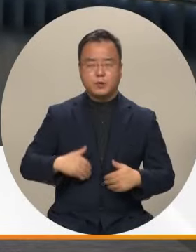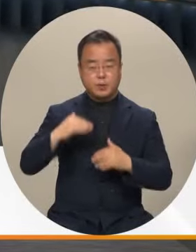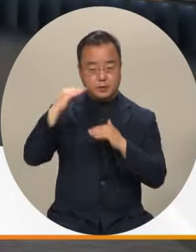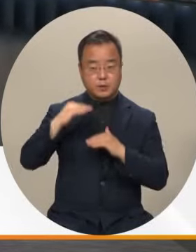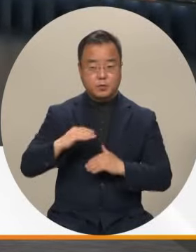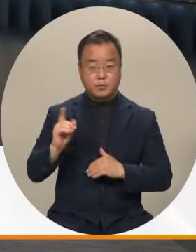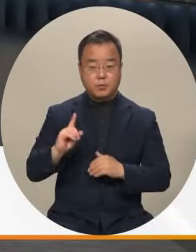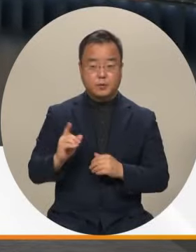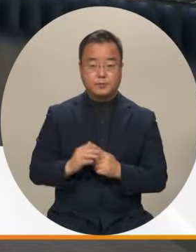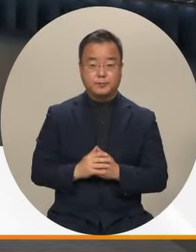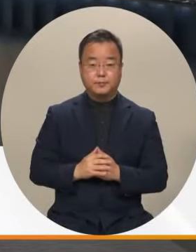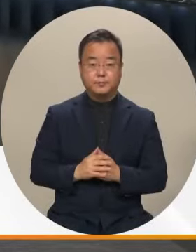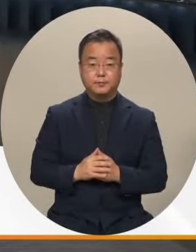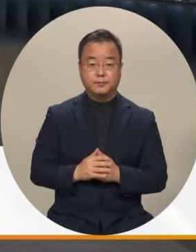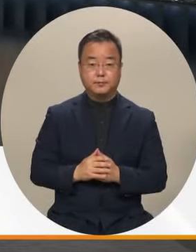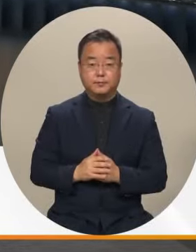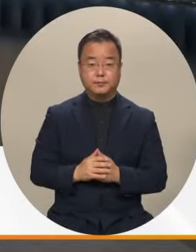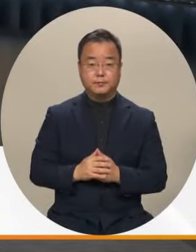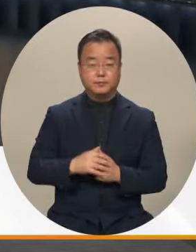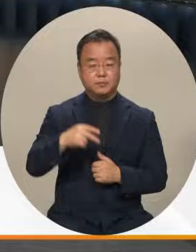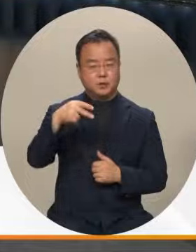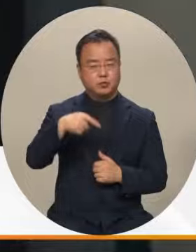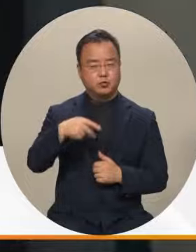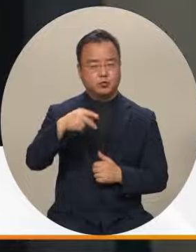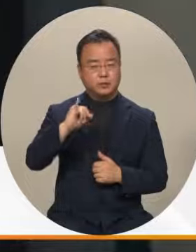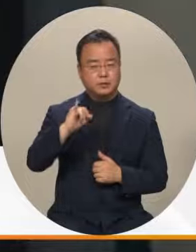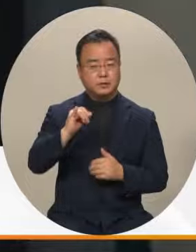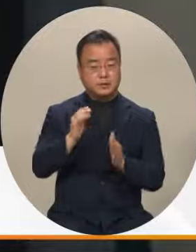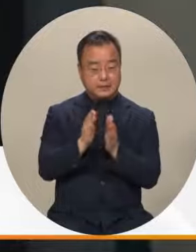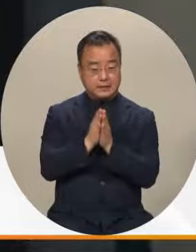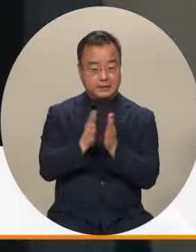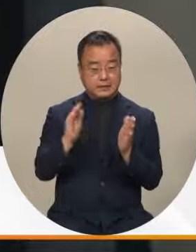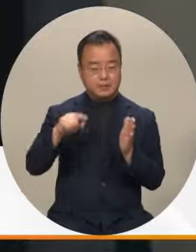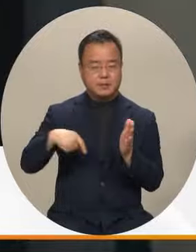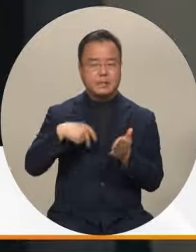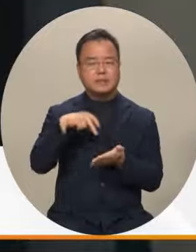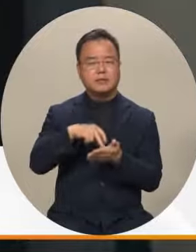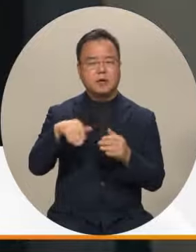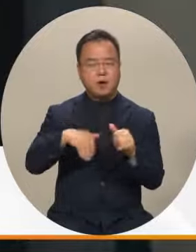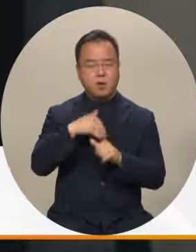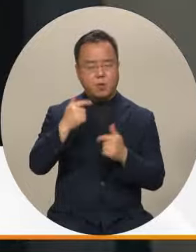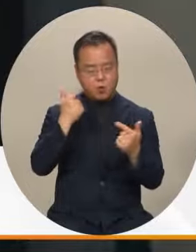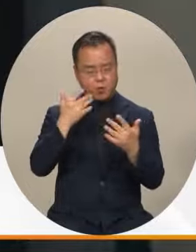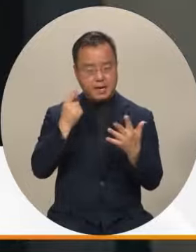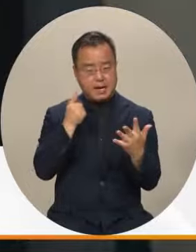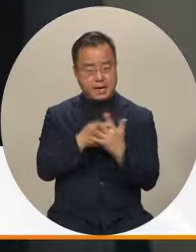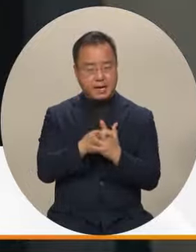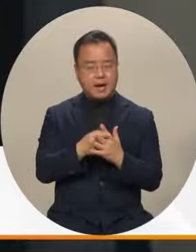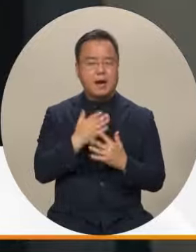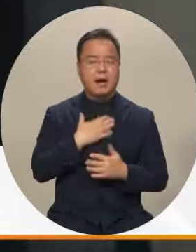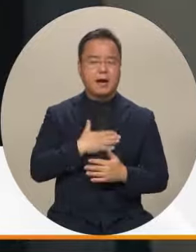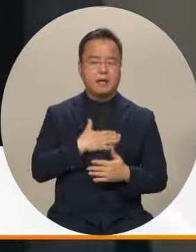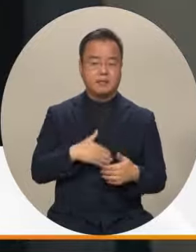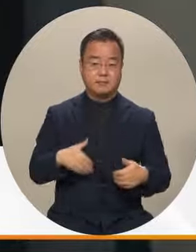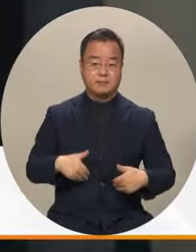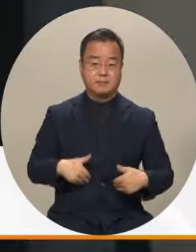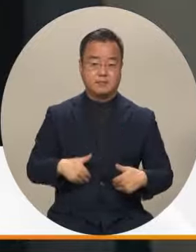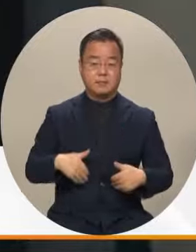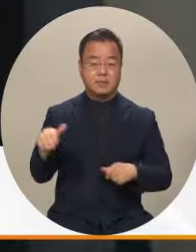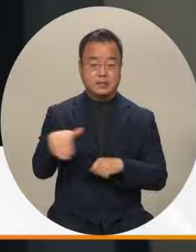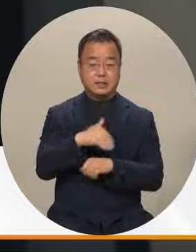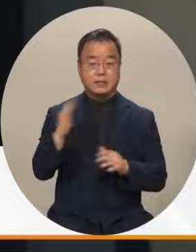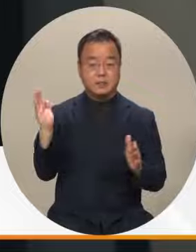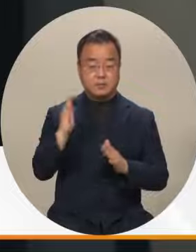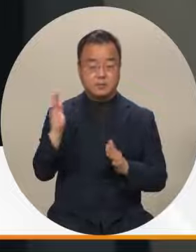보면 좋을까요네 그 수시의 출발은 자신의 상태를 정확하게 파악하 데부터 시작됩니다 어 재학생의 경우 이제